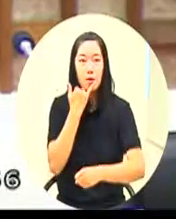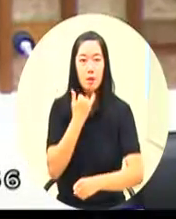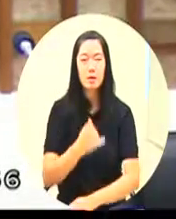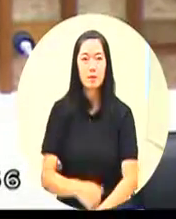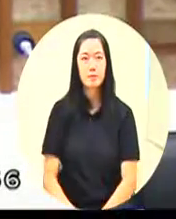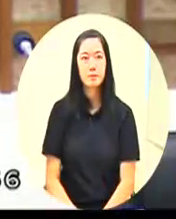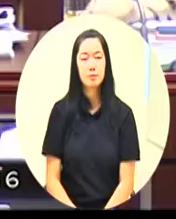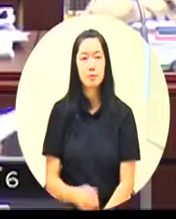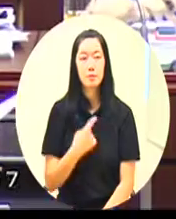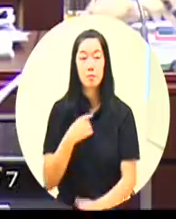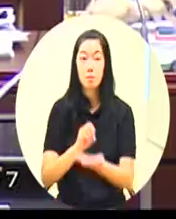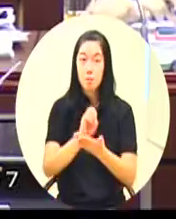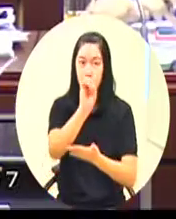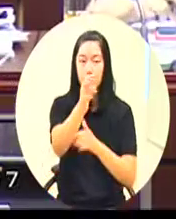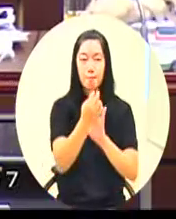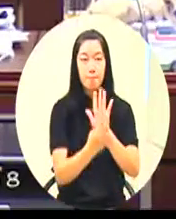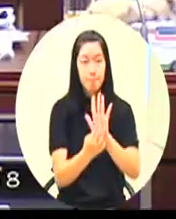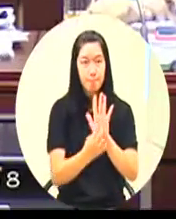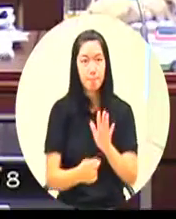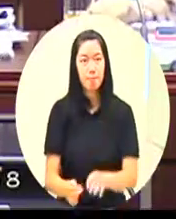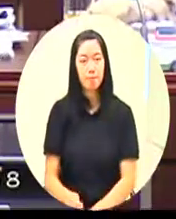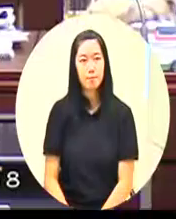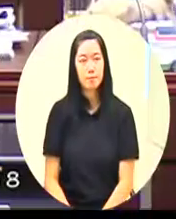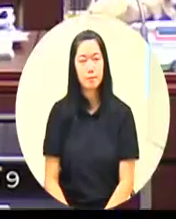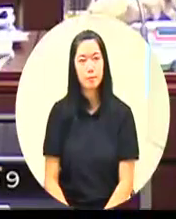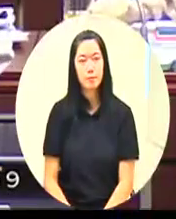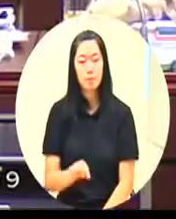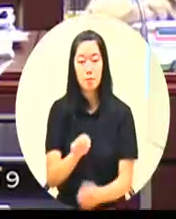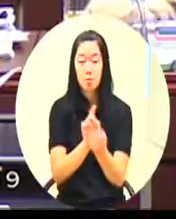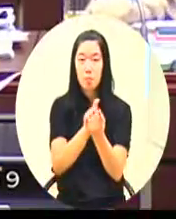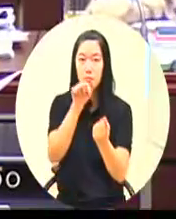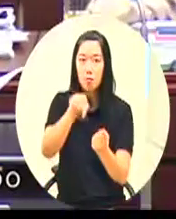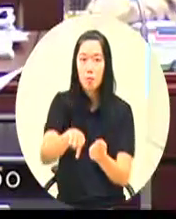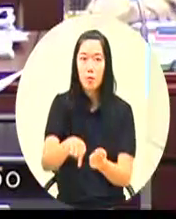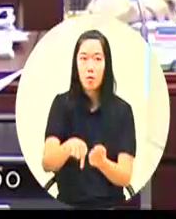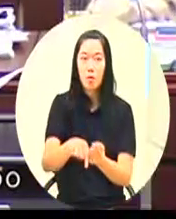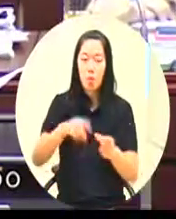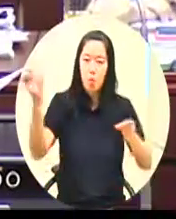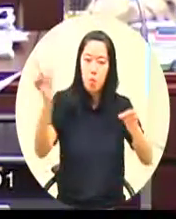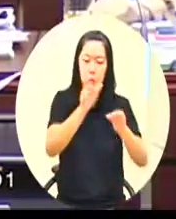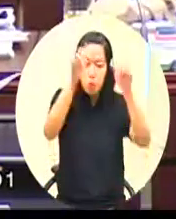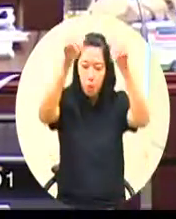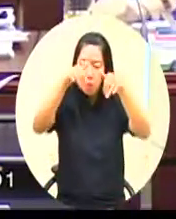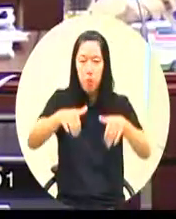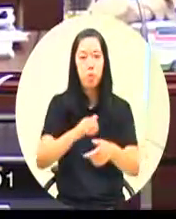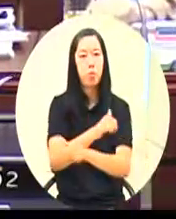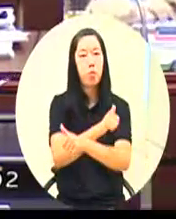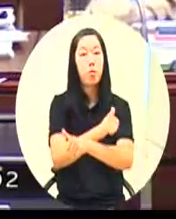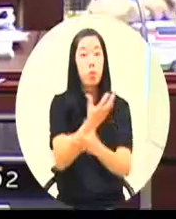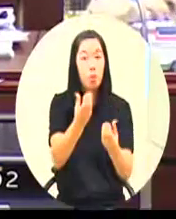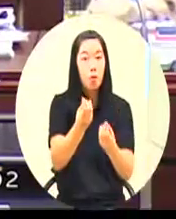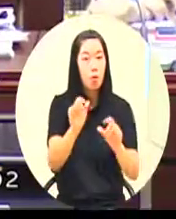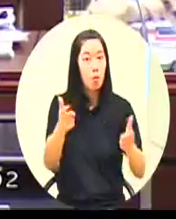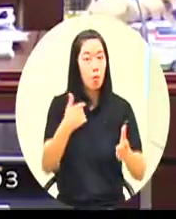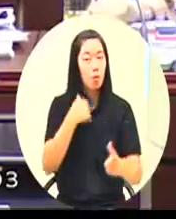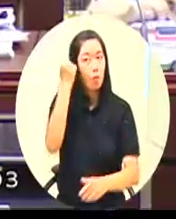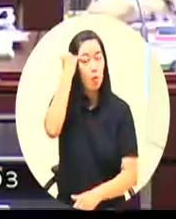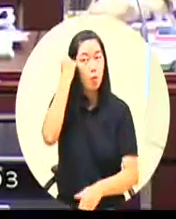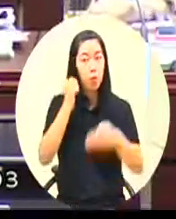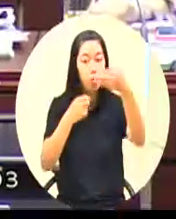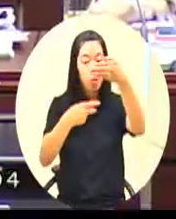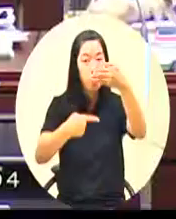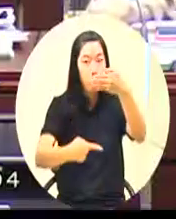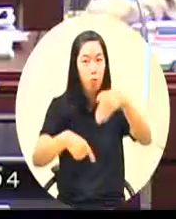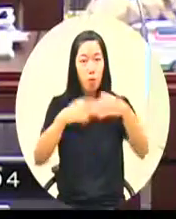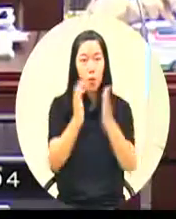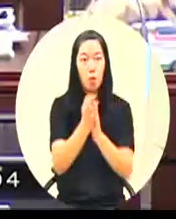刘远，我跟你做一个说明，其实我们并不是说对这个自然灾害没有经验。你记得921地震的时候，到他所有的经